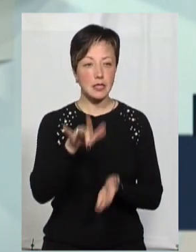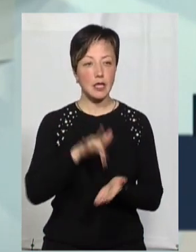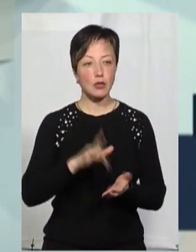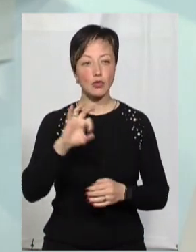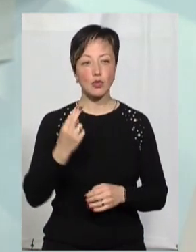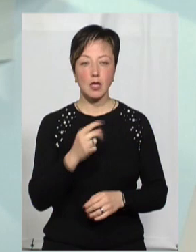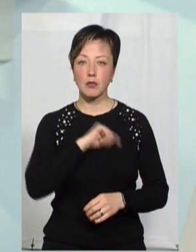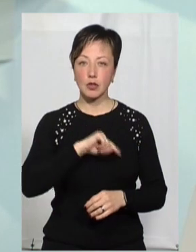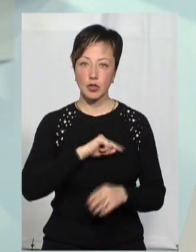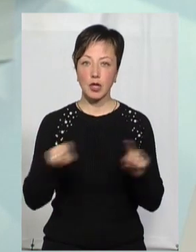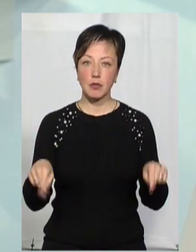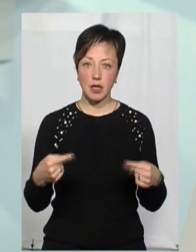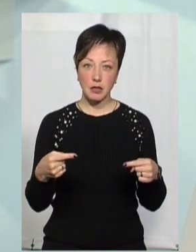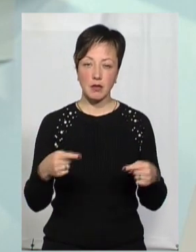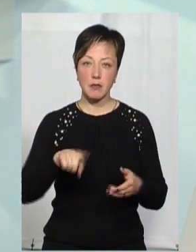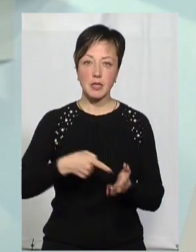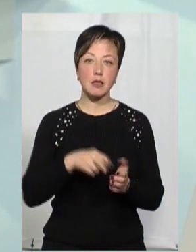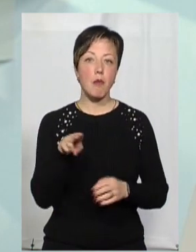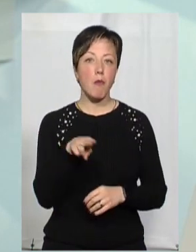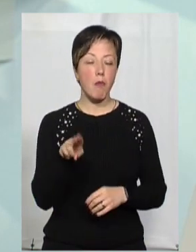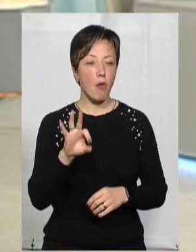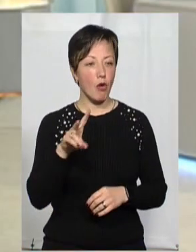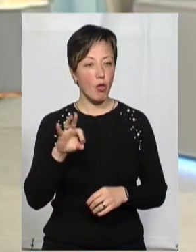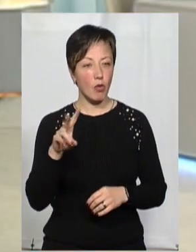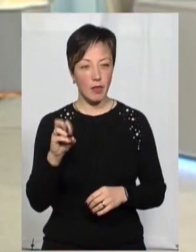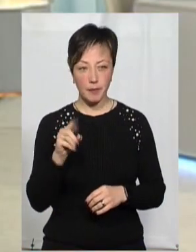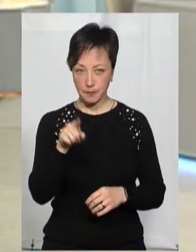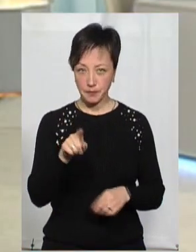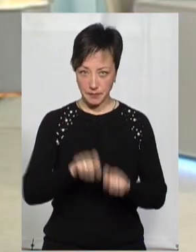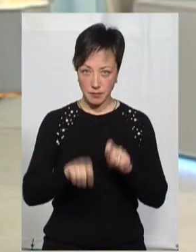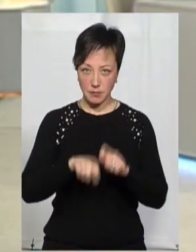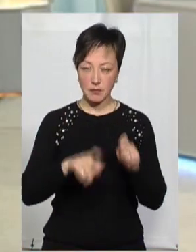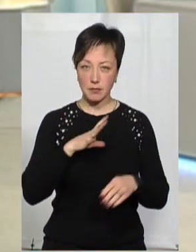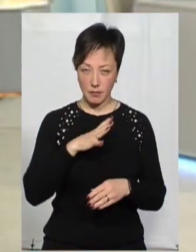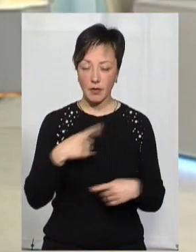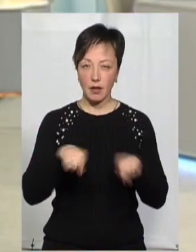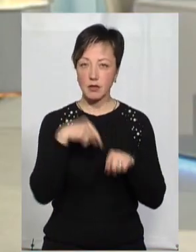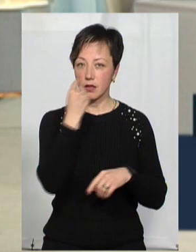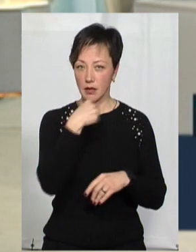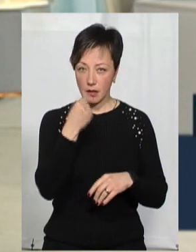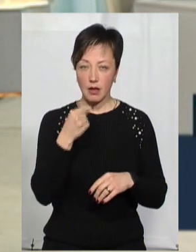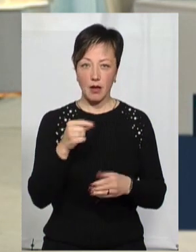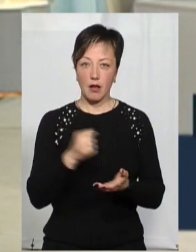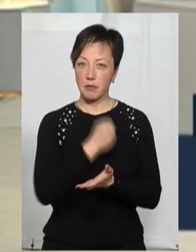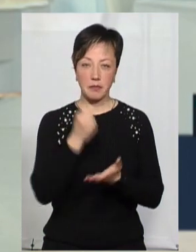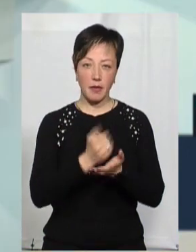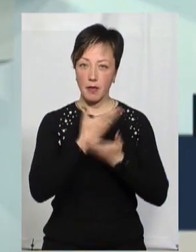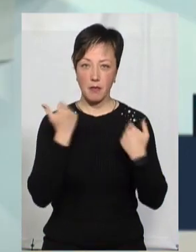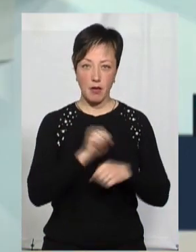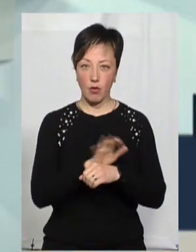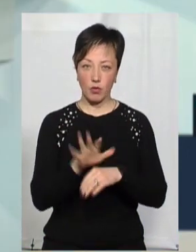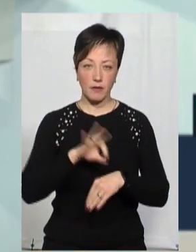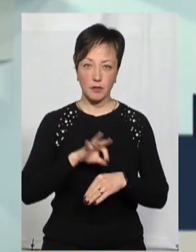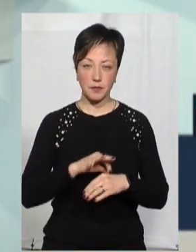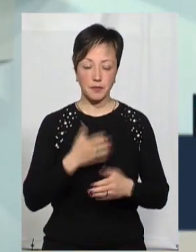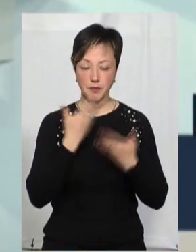Центр соціально-психологічної реабілітації у Полонному. А у нього брали тоді? Так, у нього також тоді. І не підтвердився? Ні, так? Тоді нічого